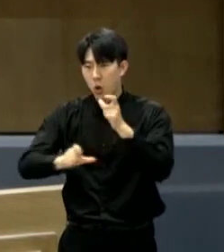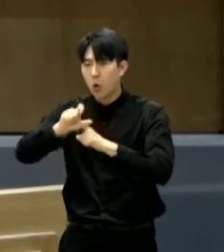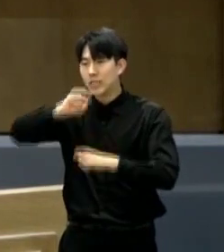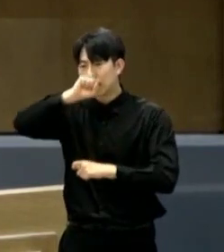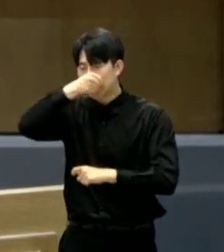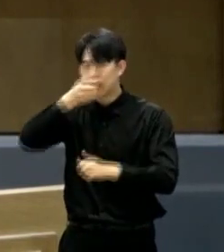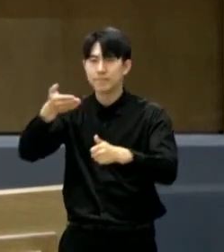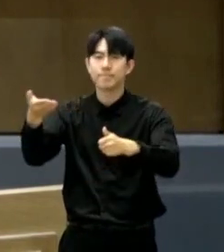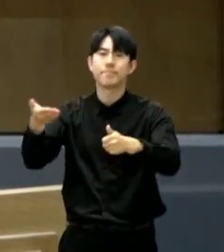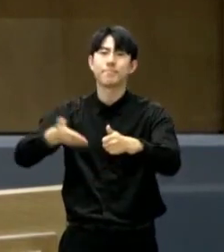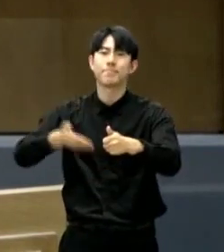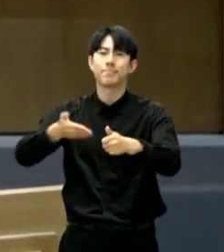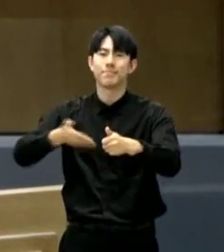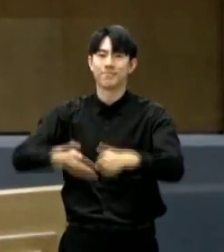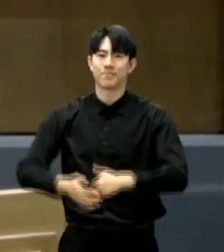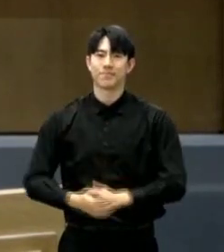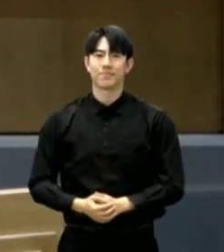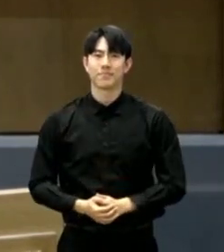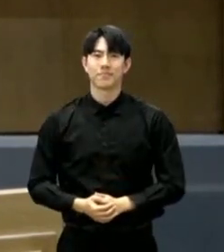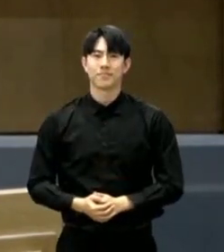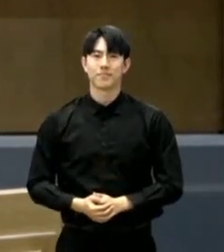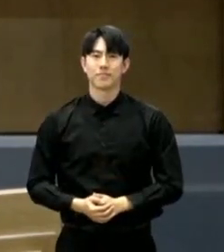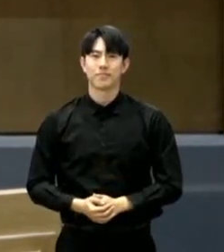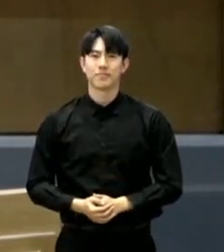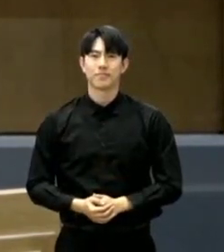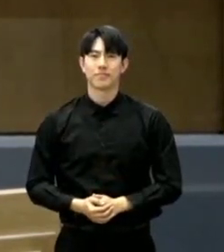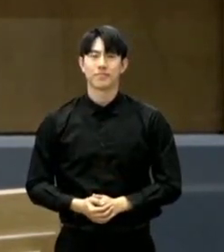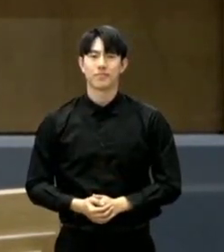것을 이 자리에서 부탁을 드리겠습니다.